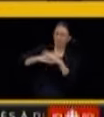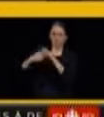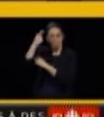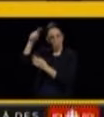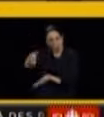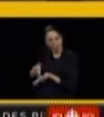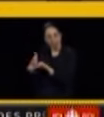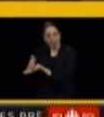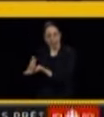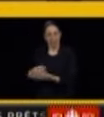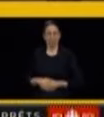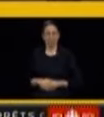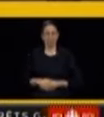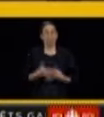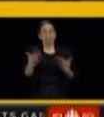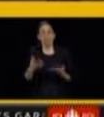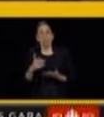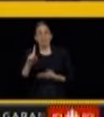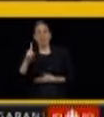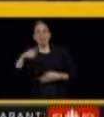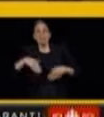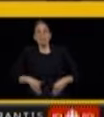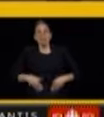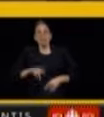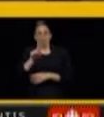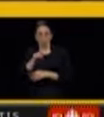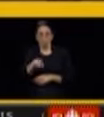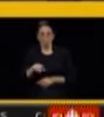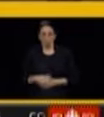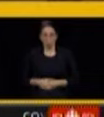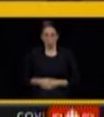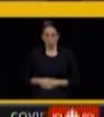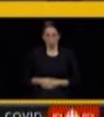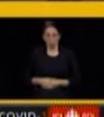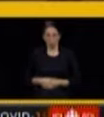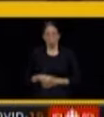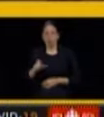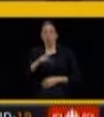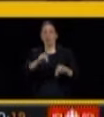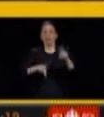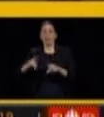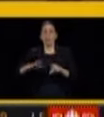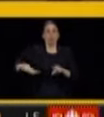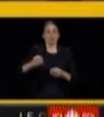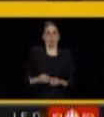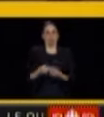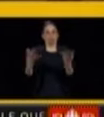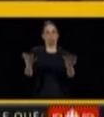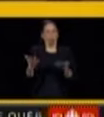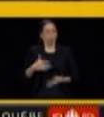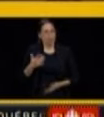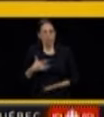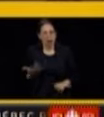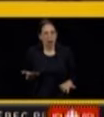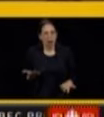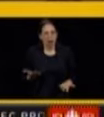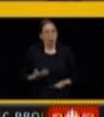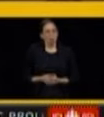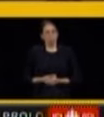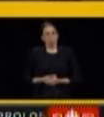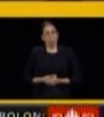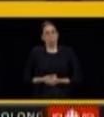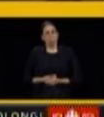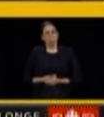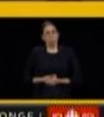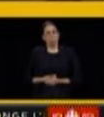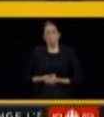Maintenant, une question pour le premier ministre. Monsieur le premier ministre, il y a beaucoup de Québécois qui ont l'impression qu'il n'y a personne qui a des comptes à rendre sur l'hécatombe